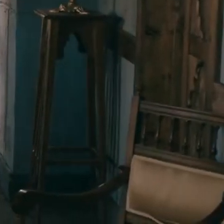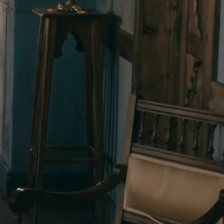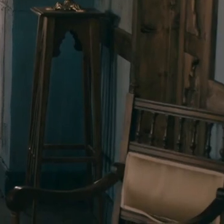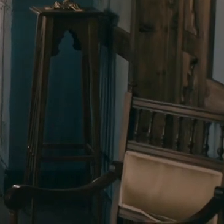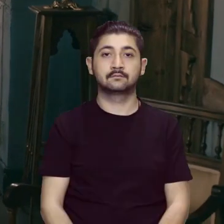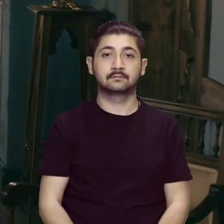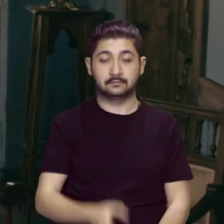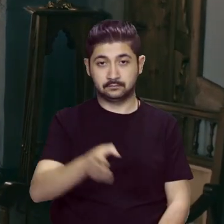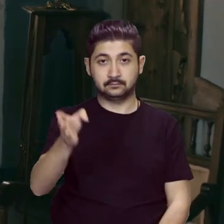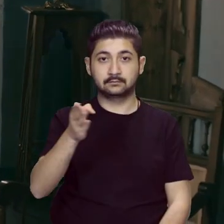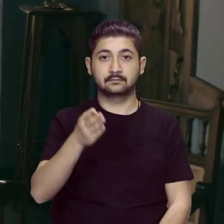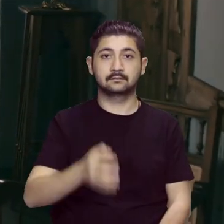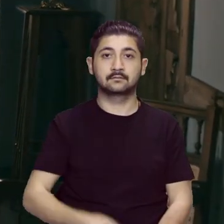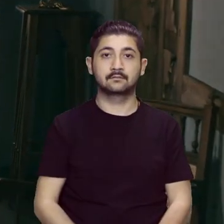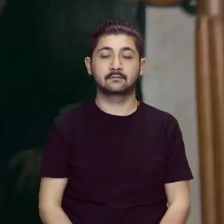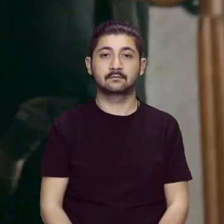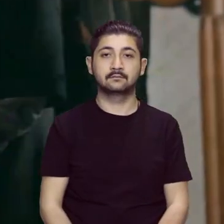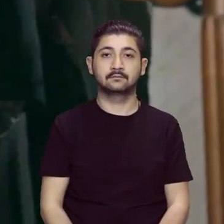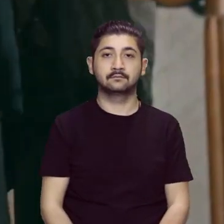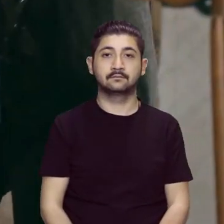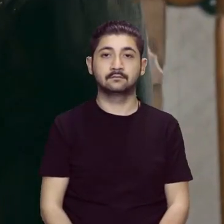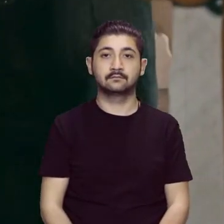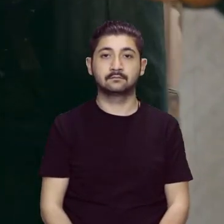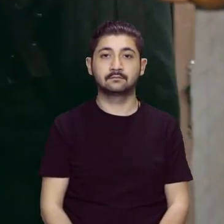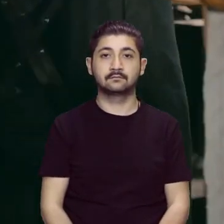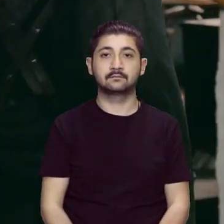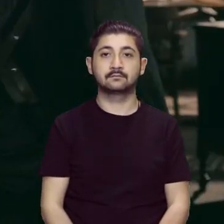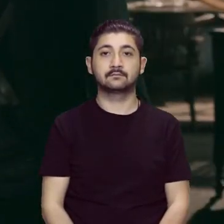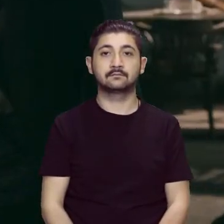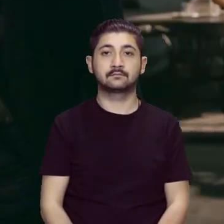Geç. Mehmet ustabaşı ile odaya girdi.